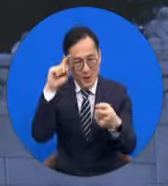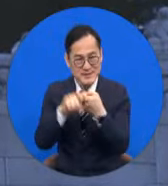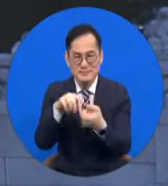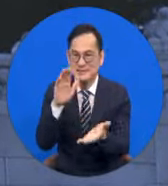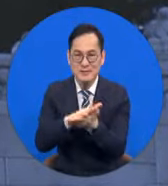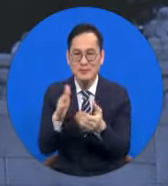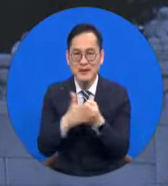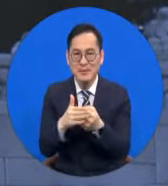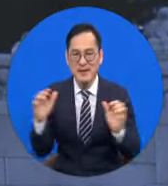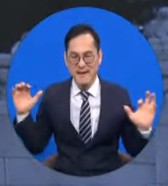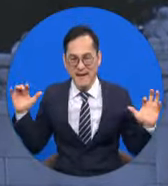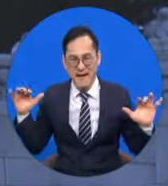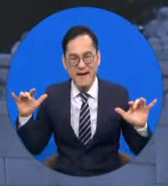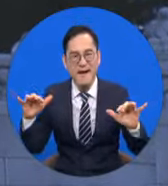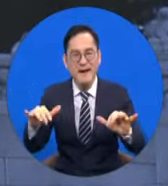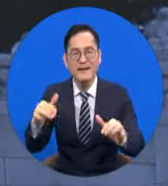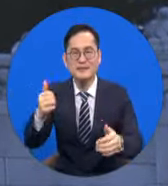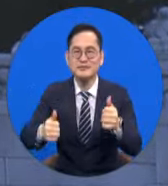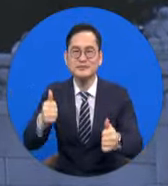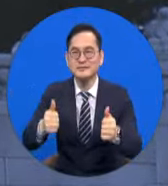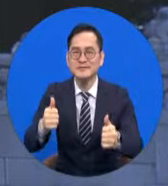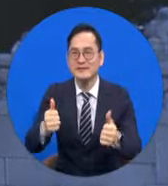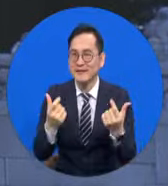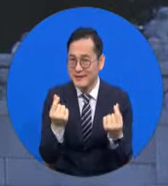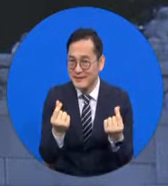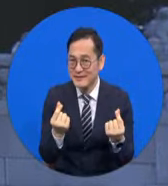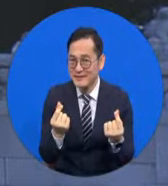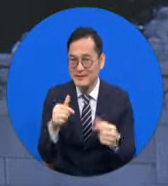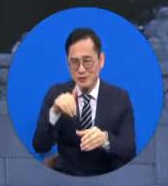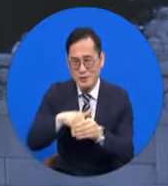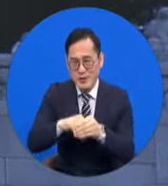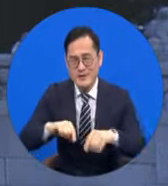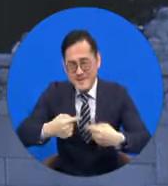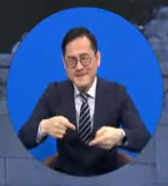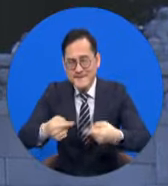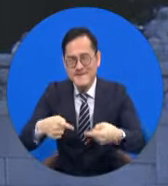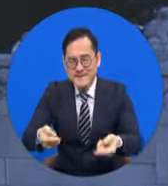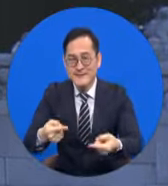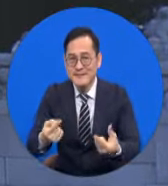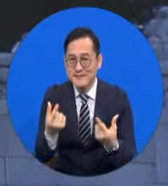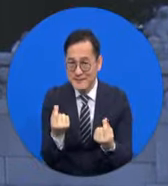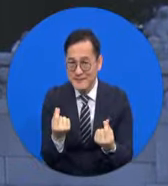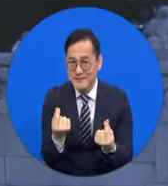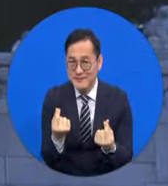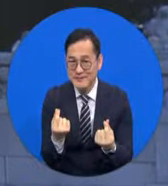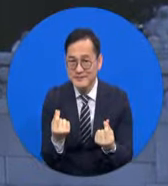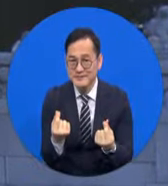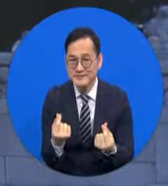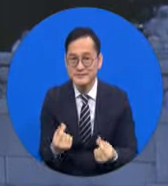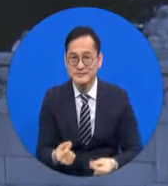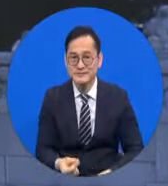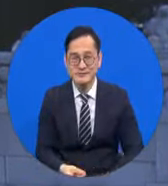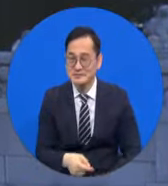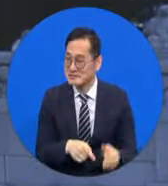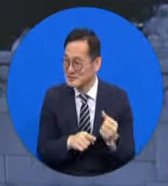있다. 사전투표 때도 나오셨고 본투표에도 지금 현재 굉장히 높은 비율로 개항을 주민들이 나오고 있다라는